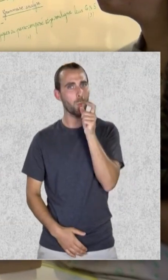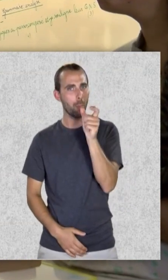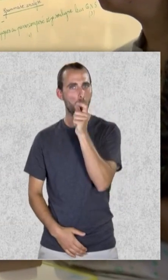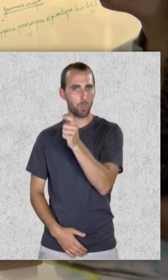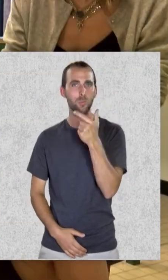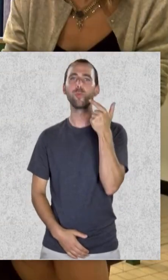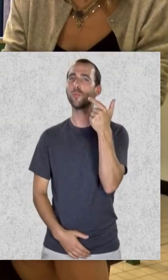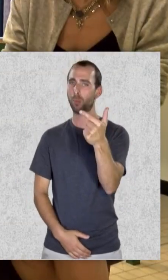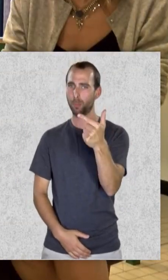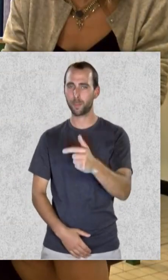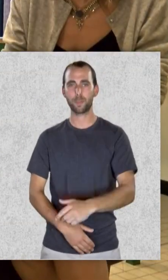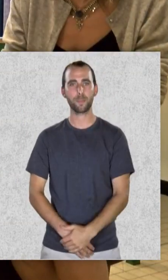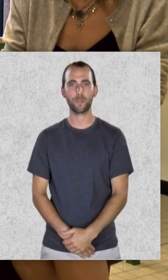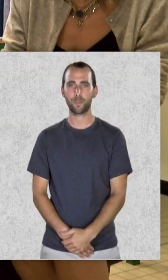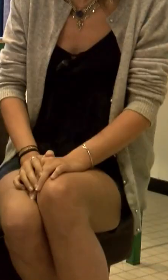Depuis